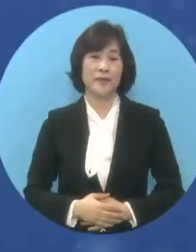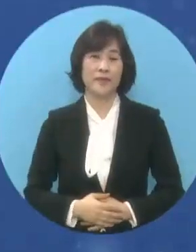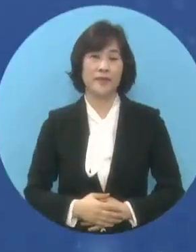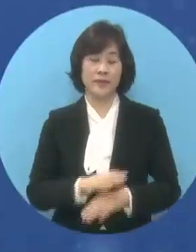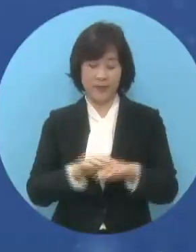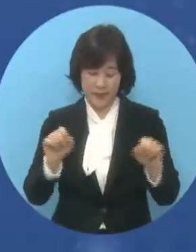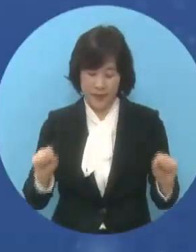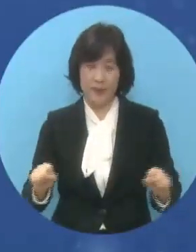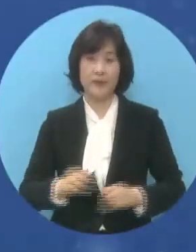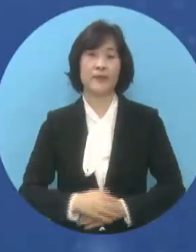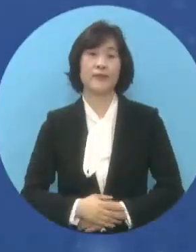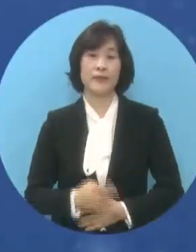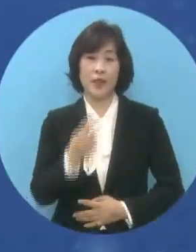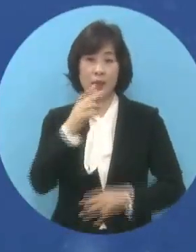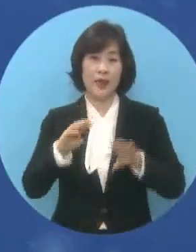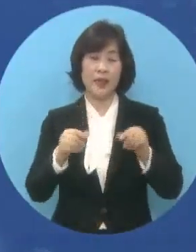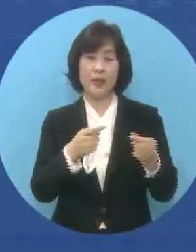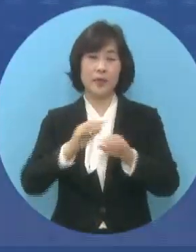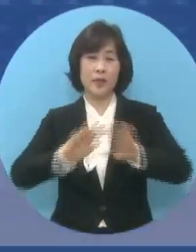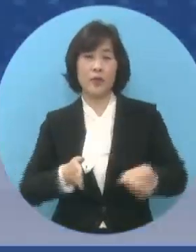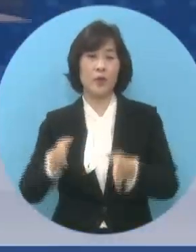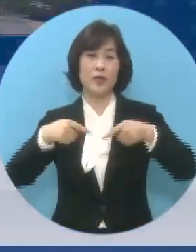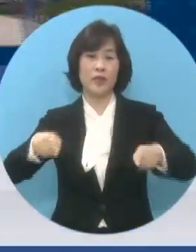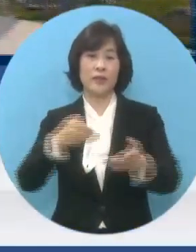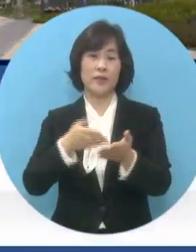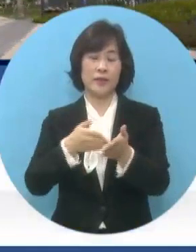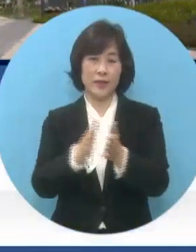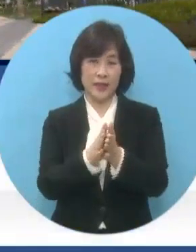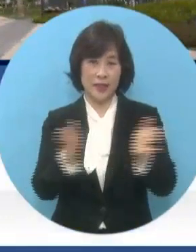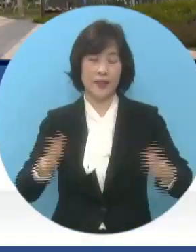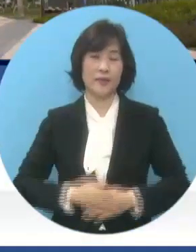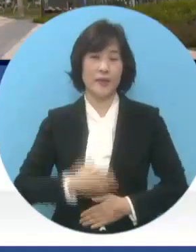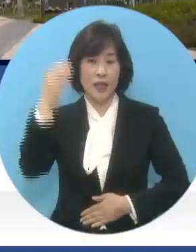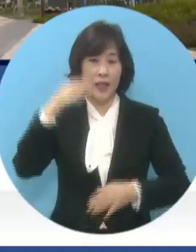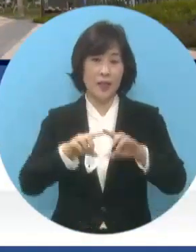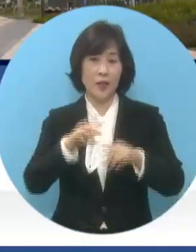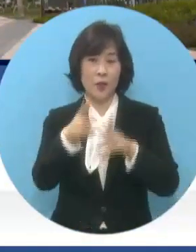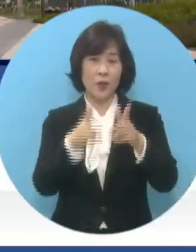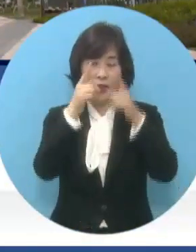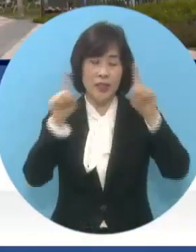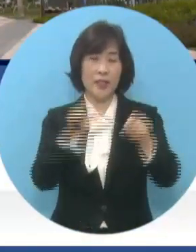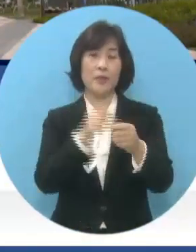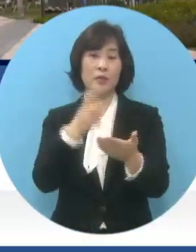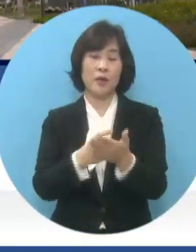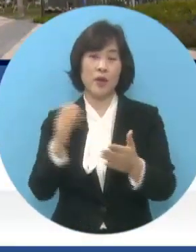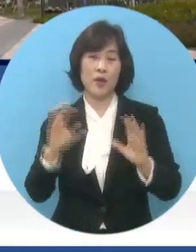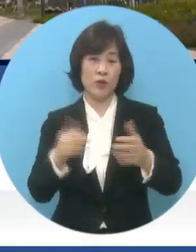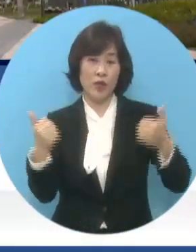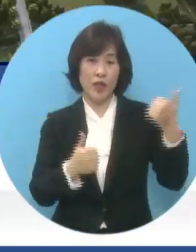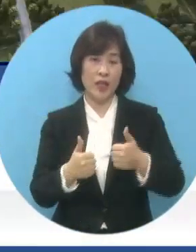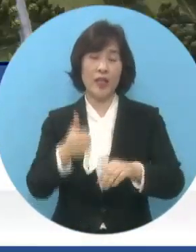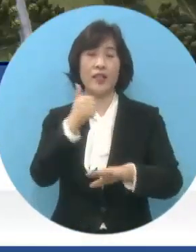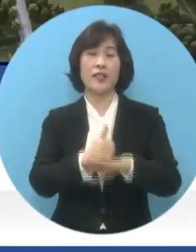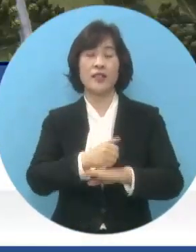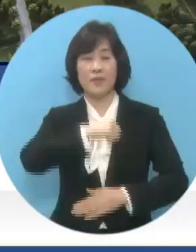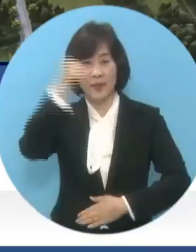여러분 안녕하십니까? 생명의 땅 으뜸전남 도종뉴스입니다. 한국에너지공대 특별법이 국회 본회의에서 최종